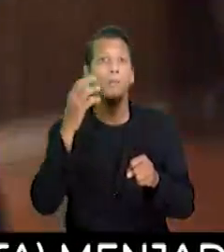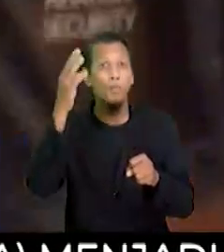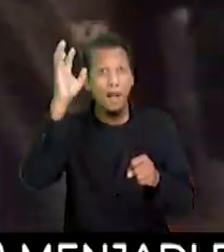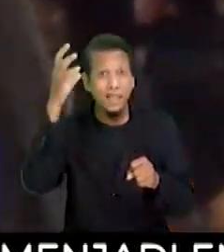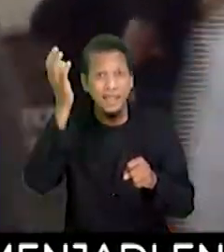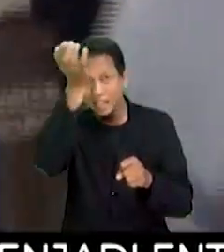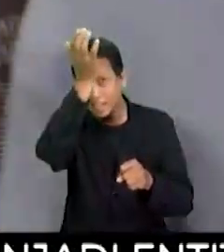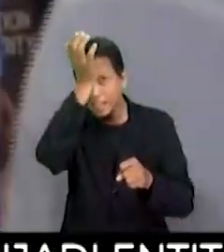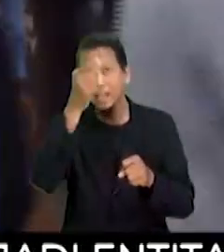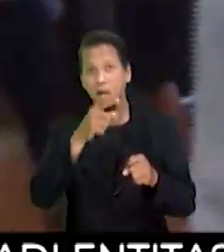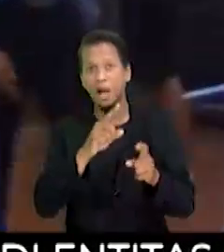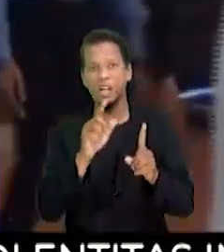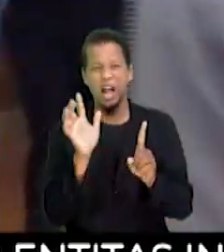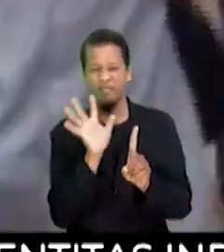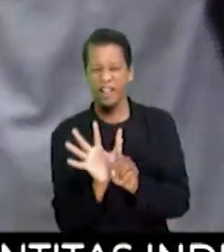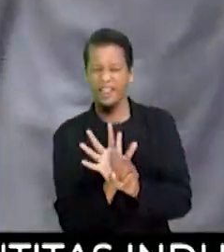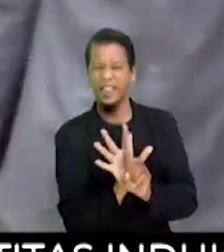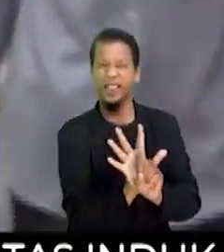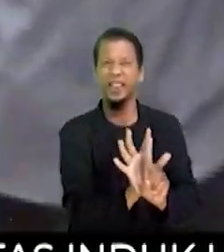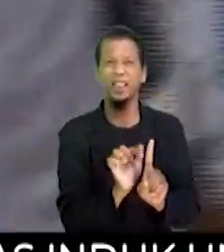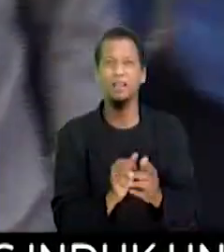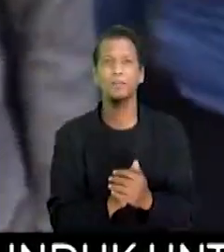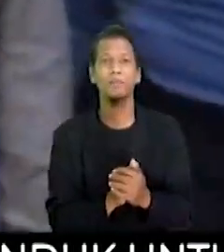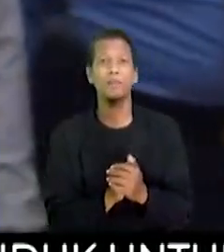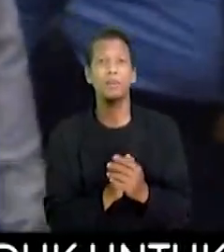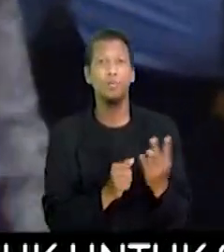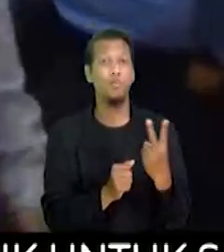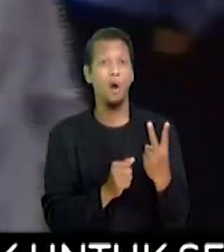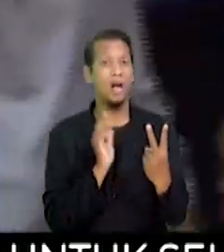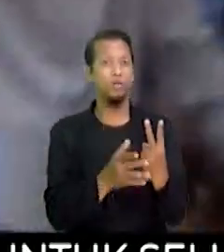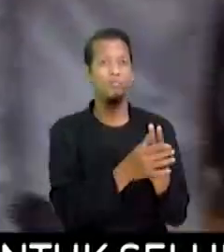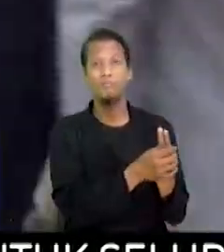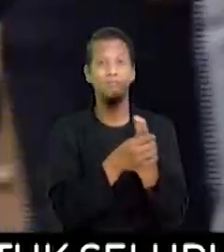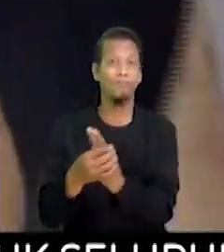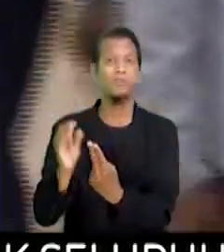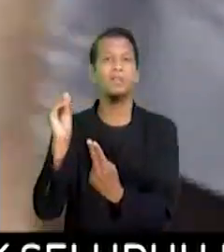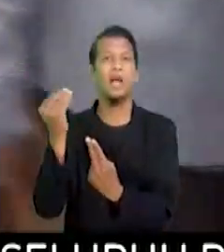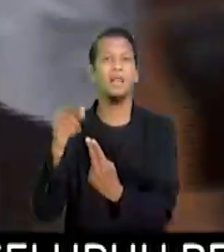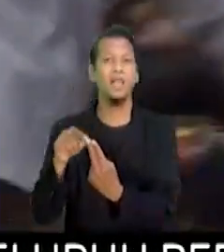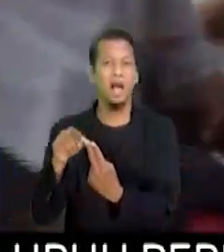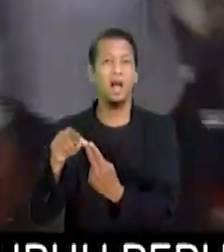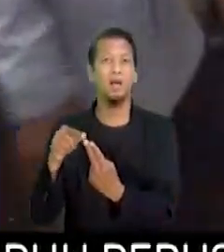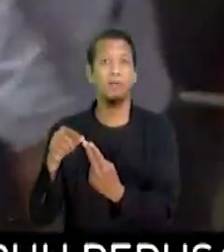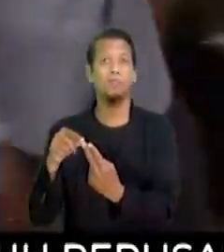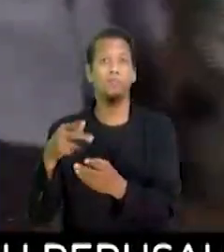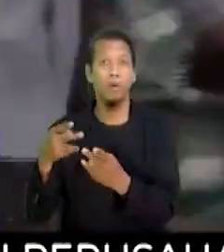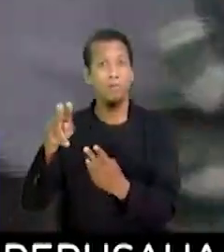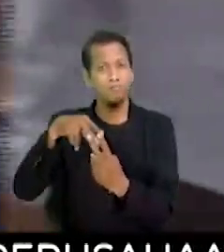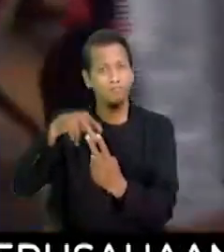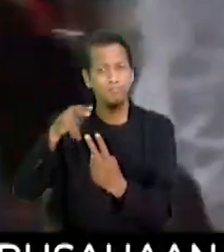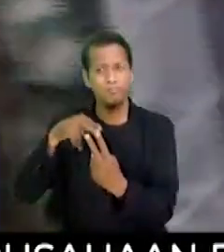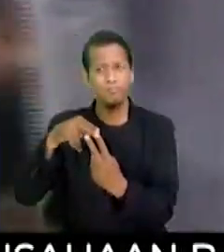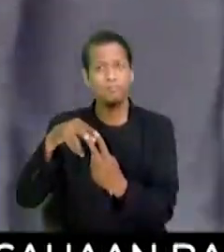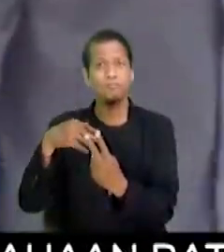swasta dikawal ketat penyidik. Kedua tersangka dibawa ke Jakarta setelah sebelumnya menjalani pemeriksaan